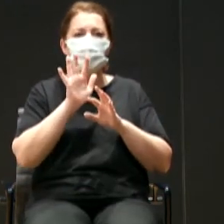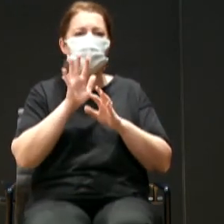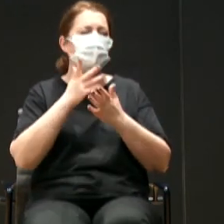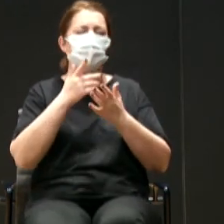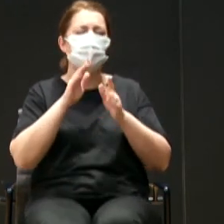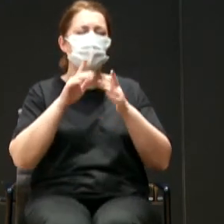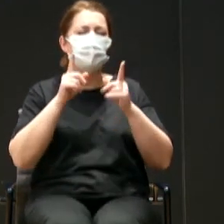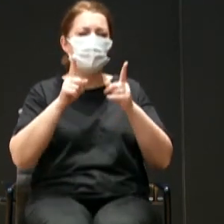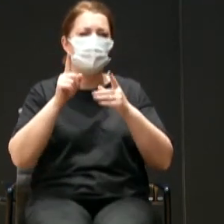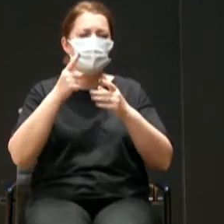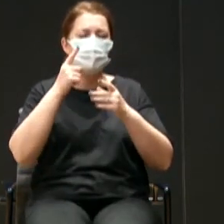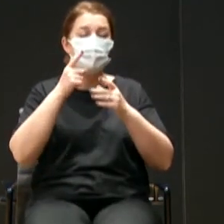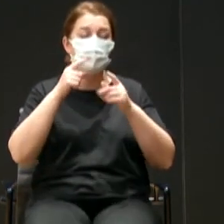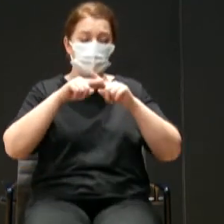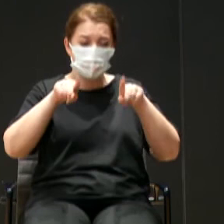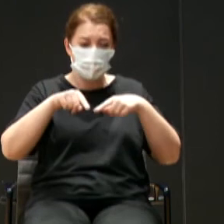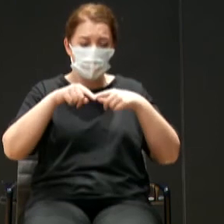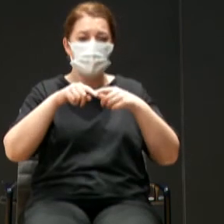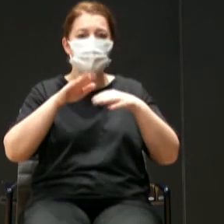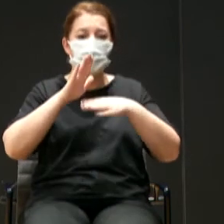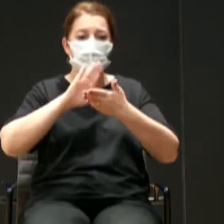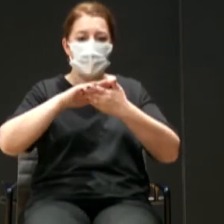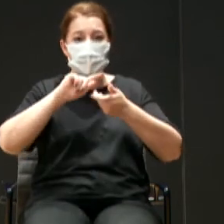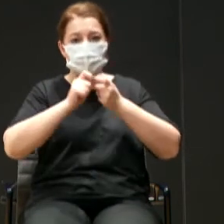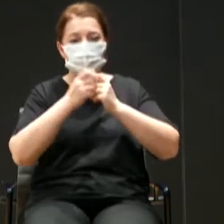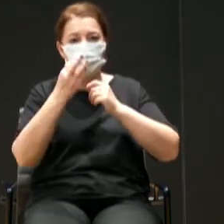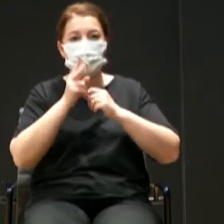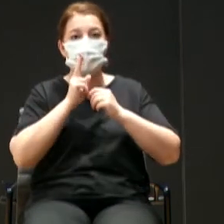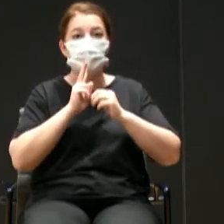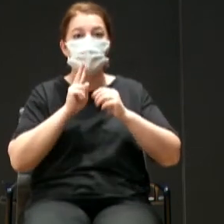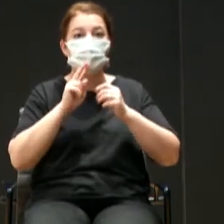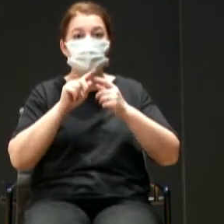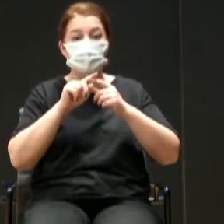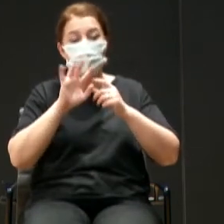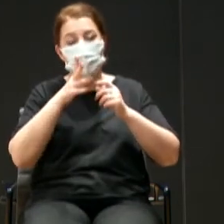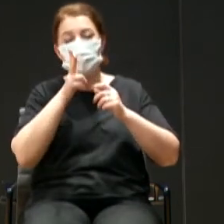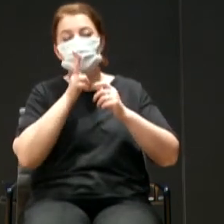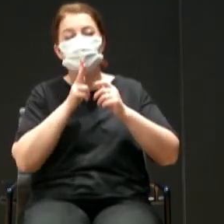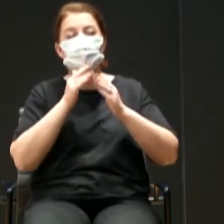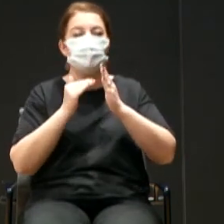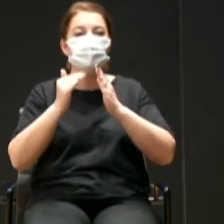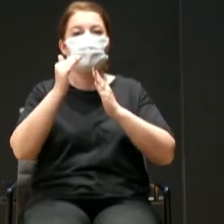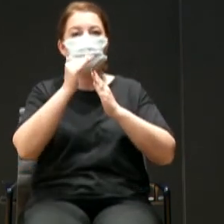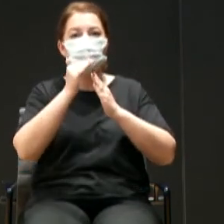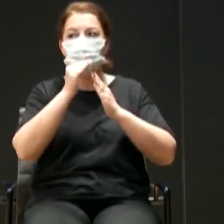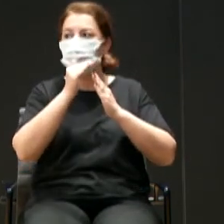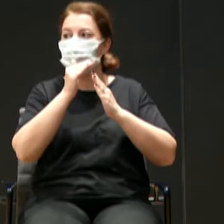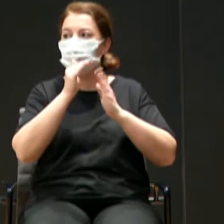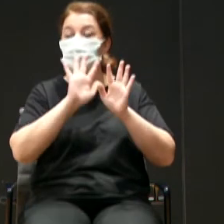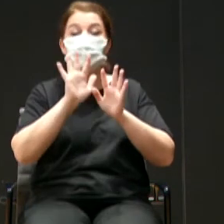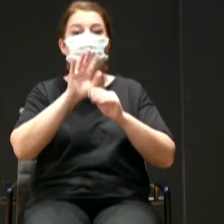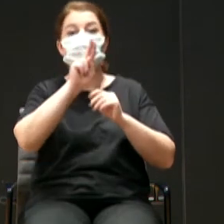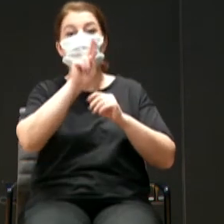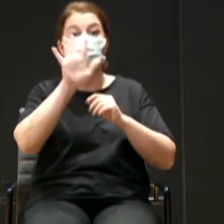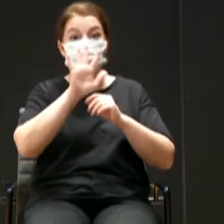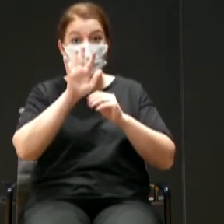olabilir. Ama 200 dönümün üzerinde belediyeye tapıyor. Ne 300 dönüm üzerinde? 750 mi?